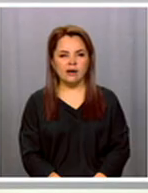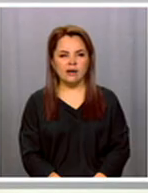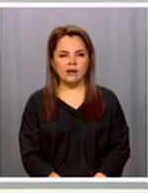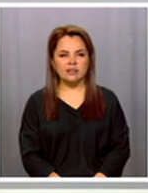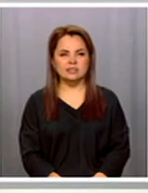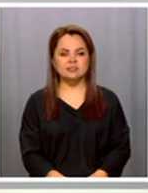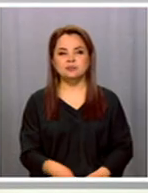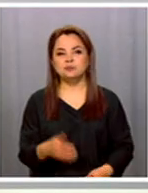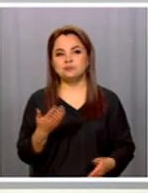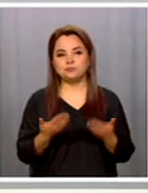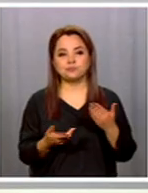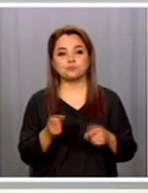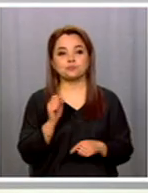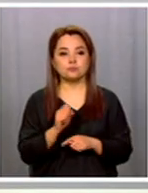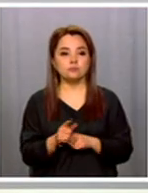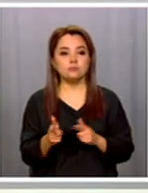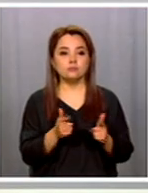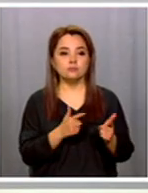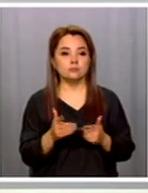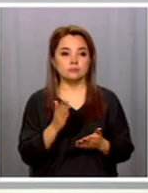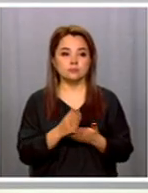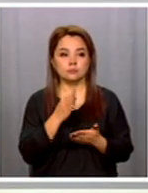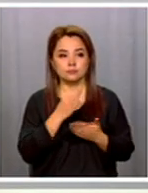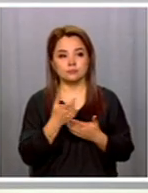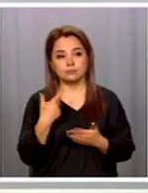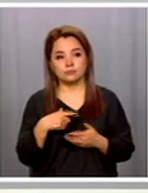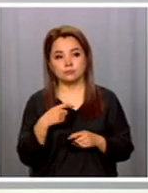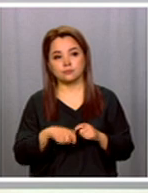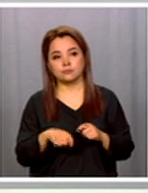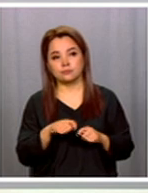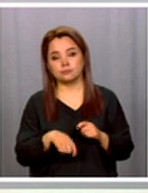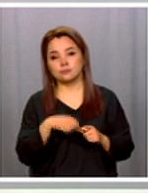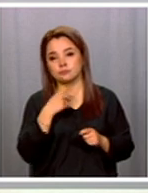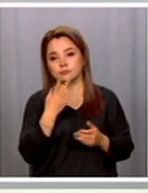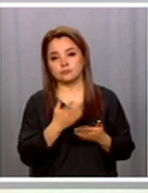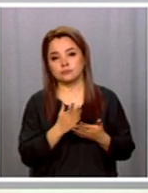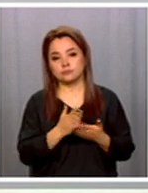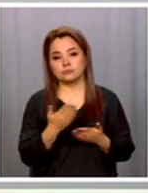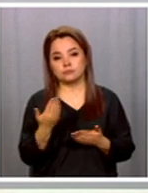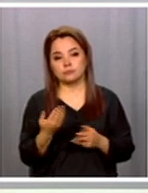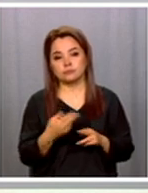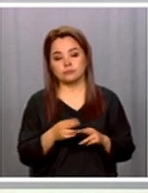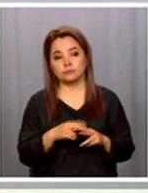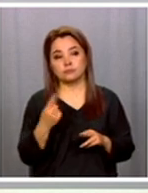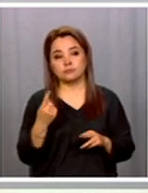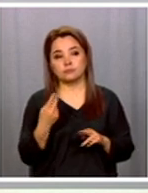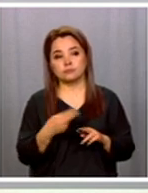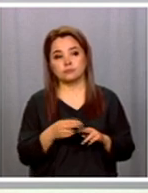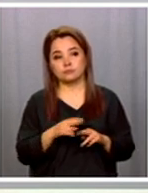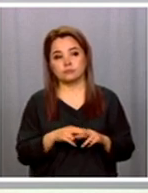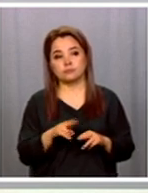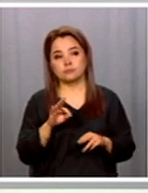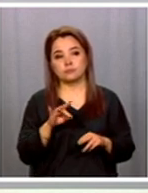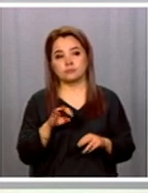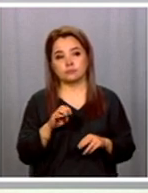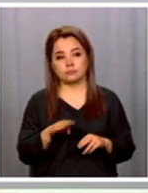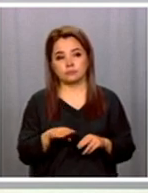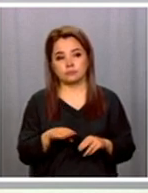Егер тапсырманы орындап болсақ, онда өзімізді тексеріп көрейік. Бірінші, спорофит.